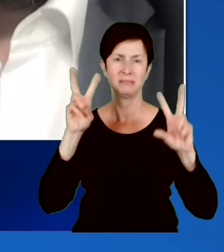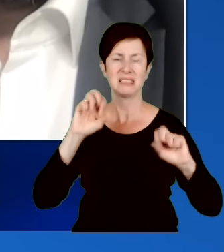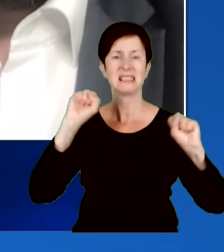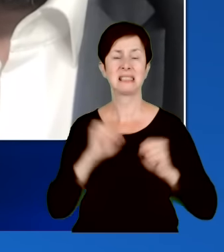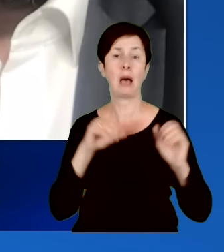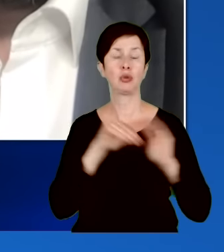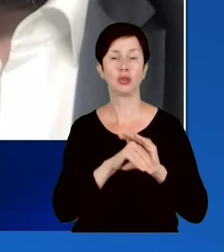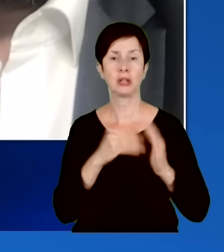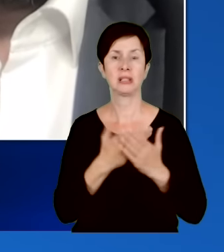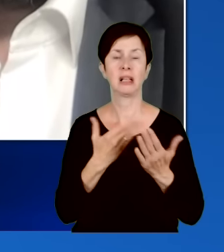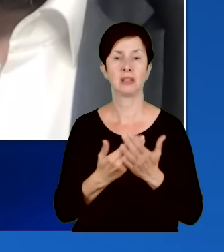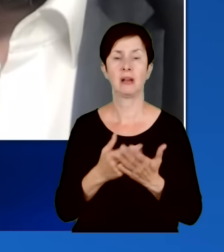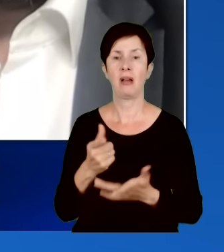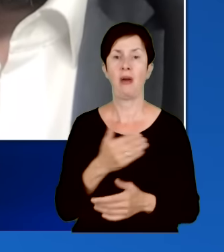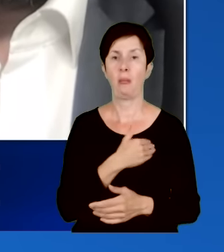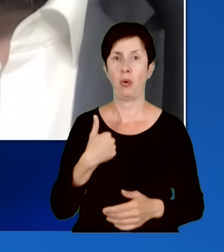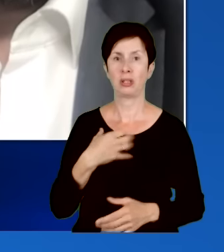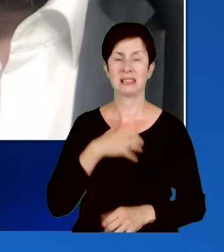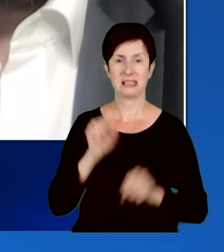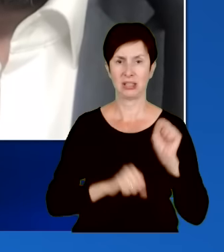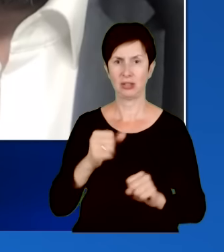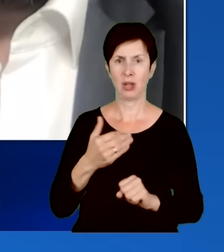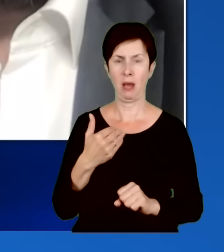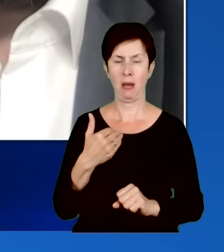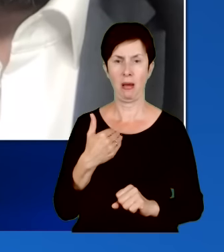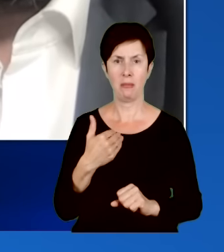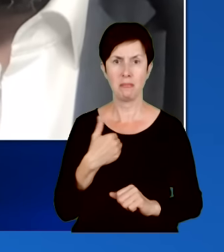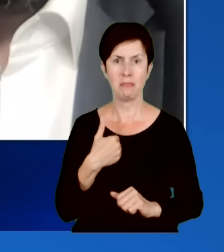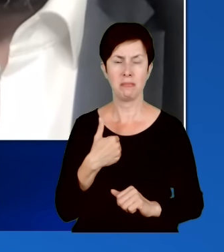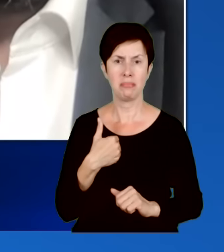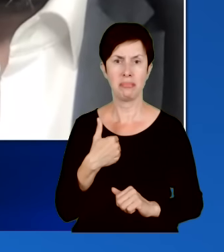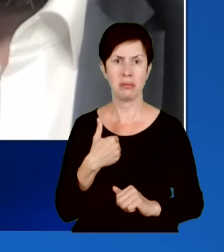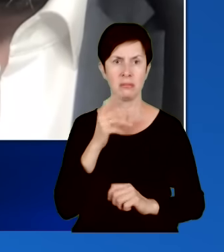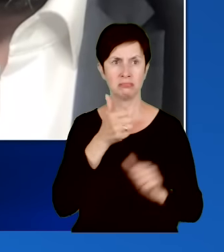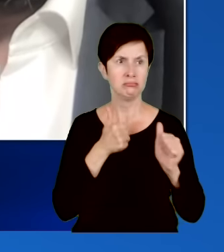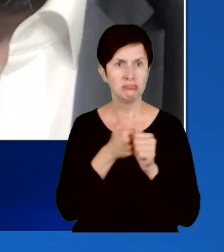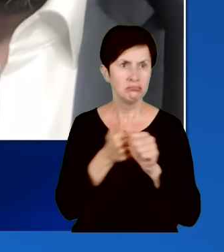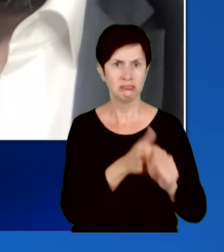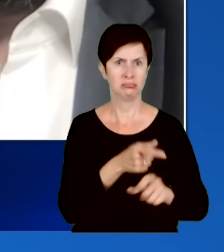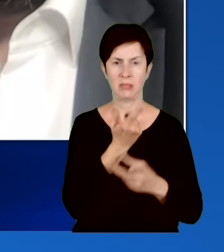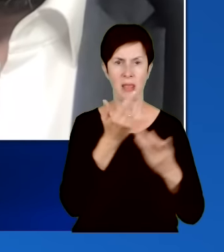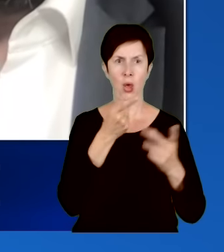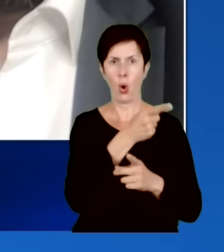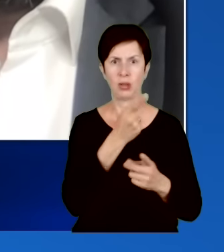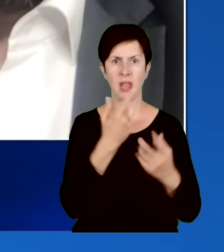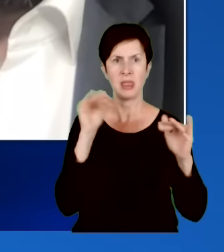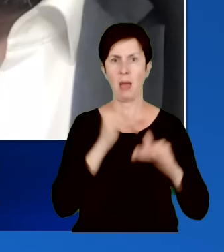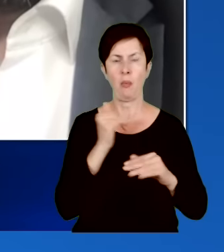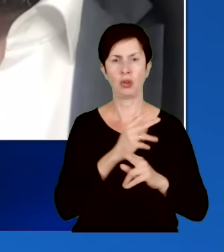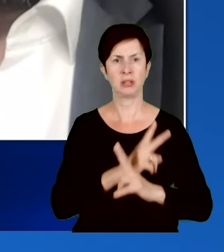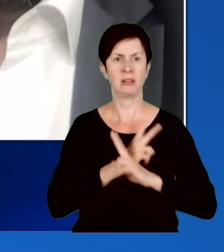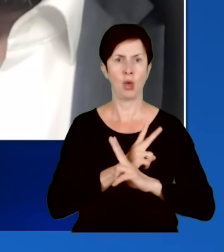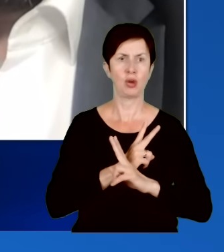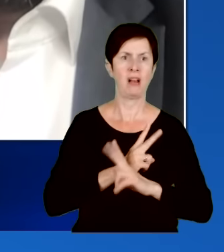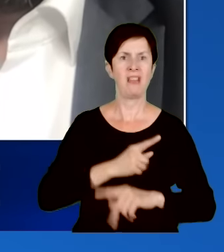podobno polscy sędziowie Byli prześladowani w Polsce i odbierano im możliwość niezawisłego wydawania